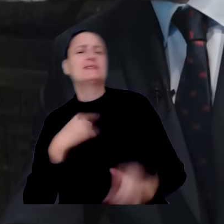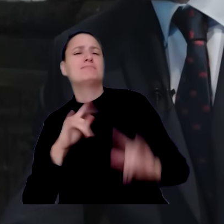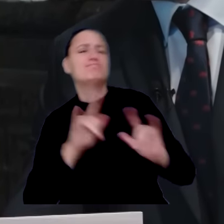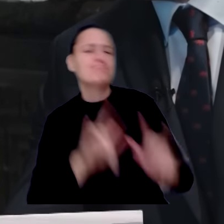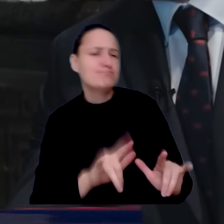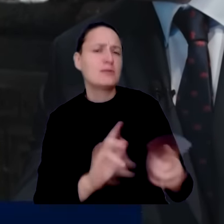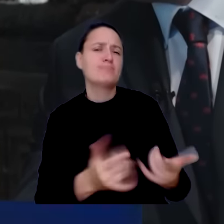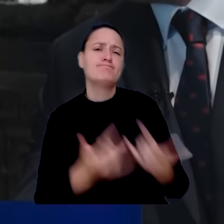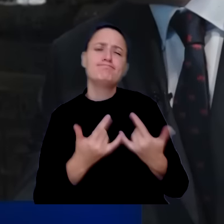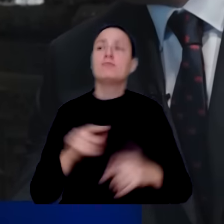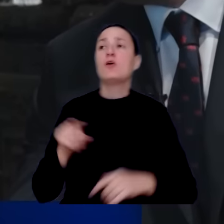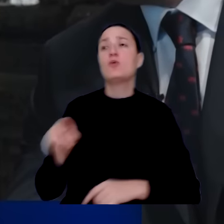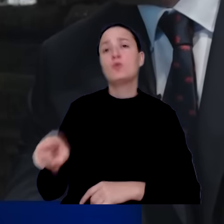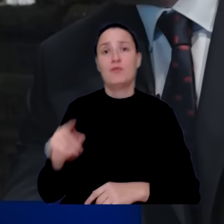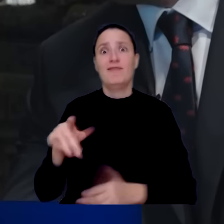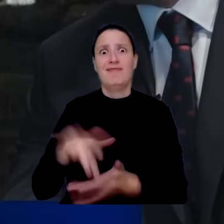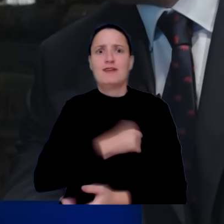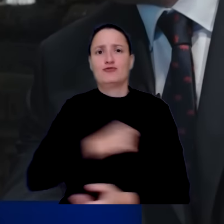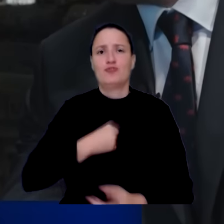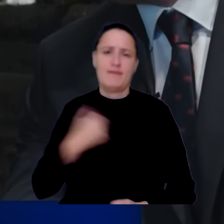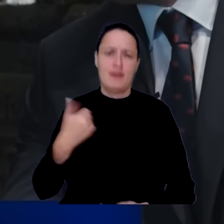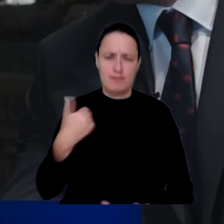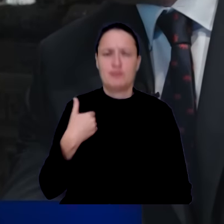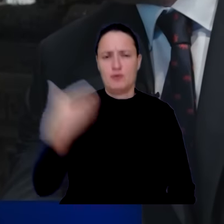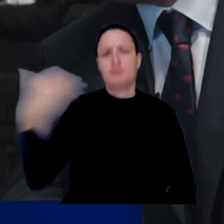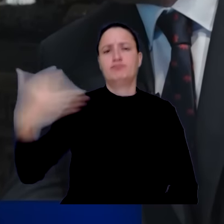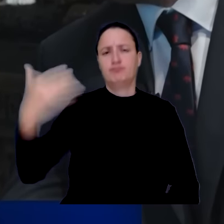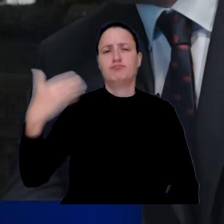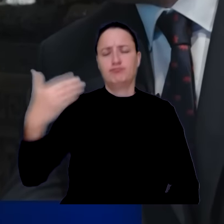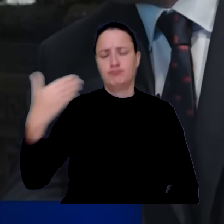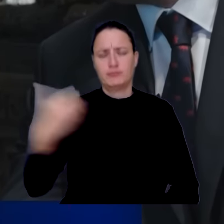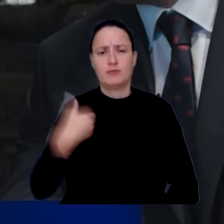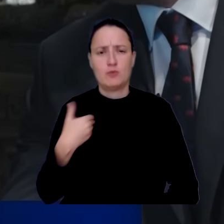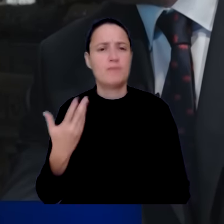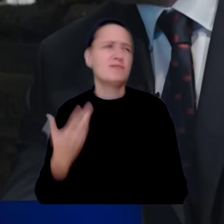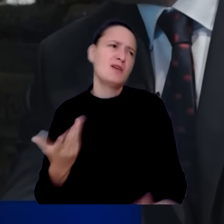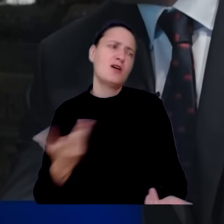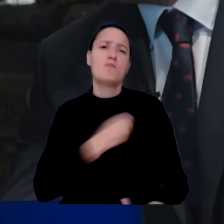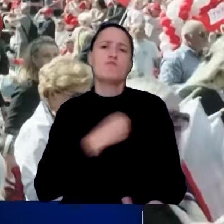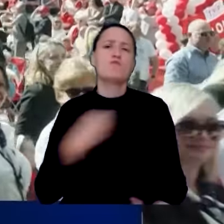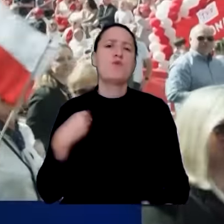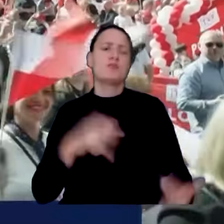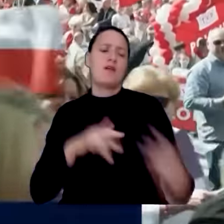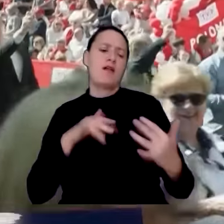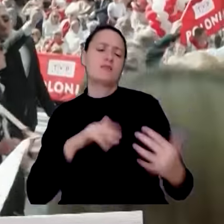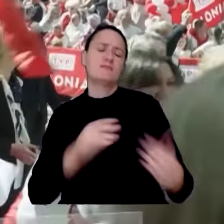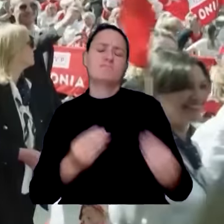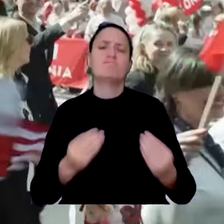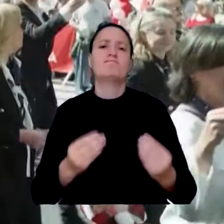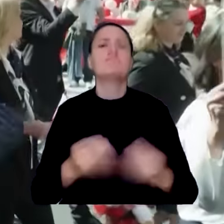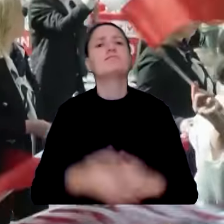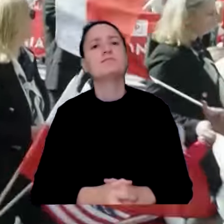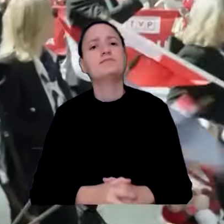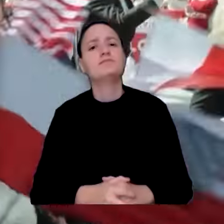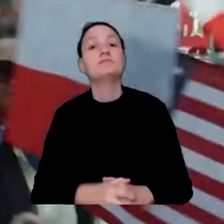Cóż, kocham Polaków. Jak wiecie, byłem w Warszawie i wygłosiłem przemówienie. A relacje z Polakami są po prostu niezwykłe. I mam nadzieję, że